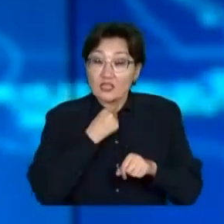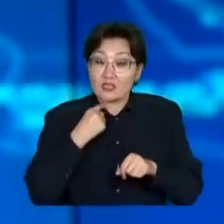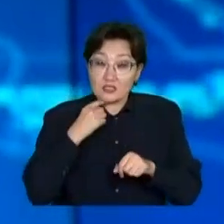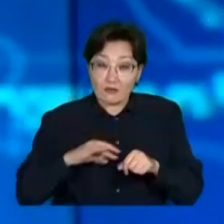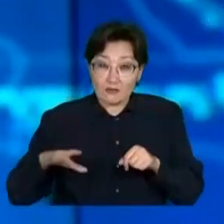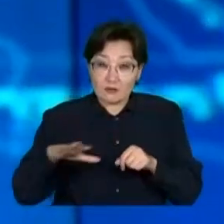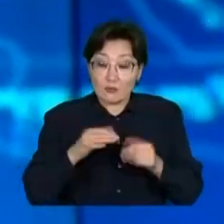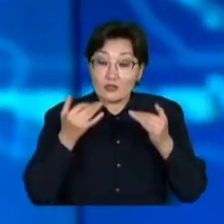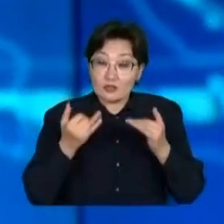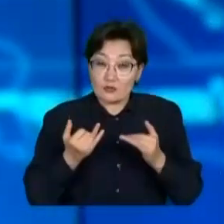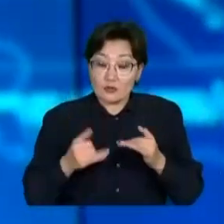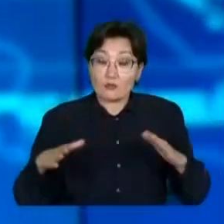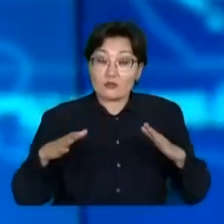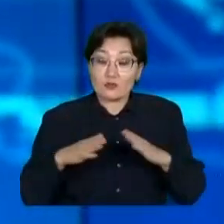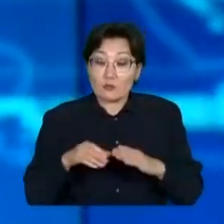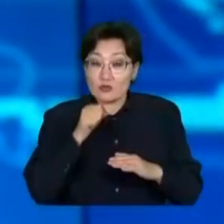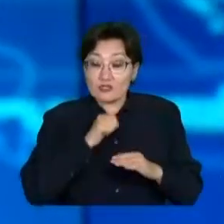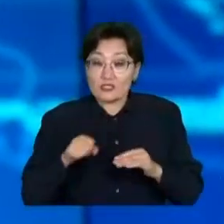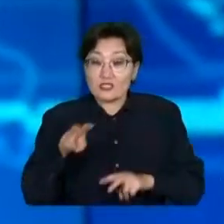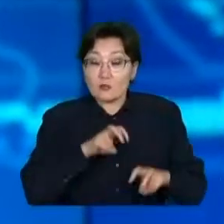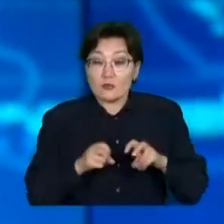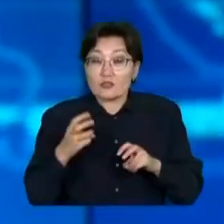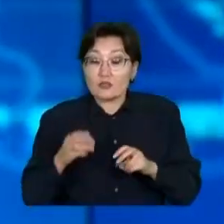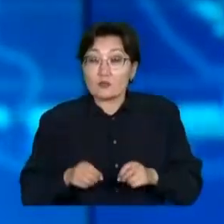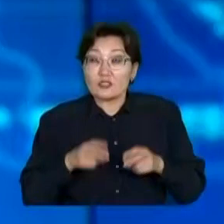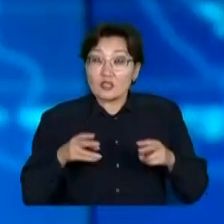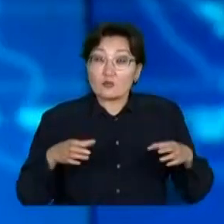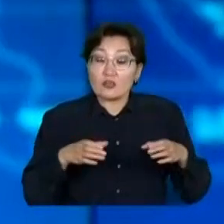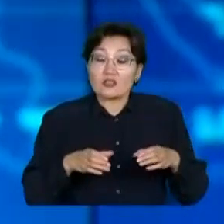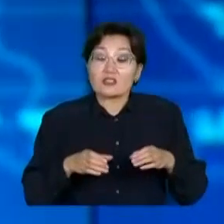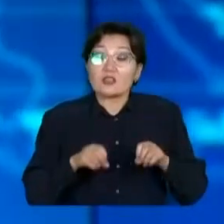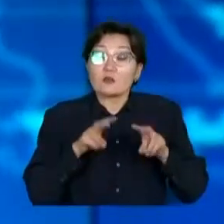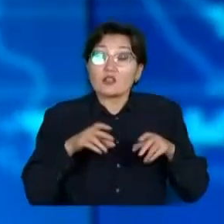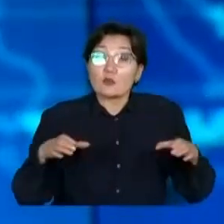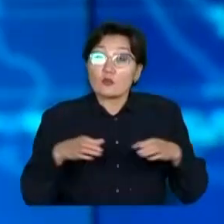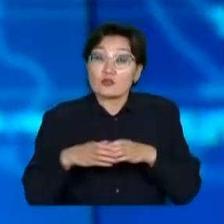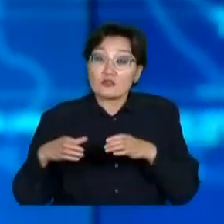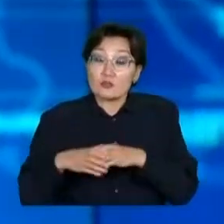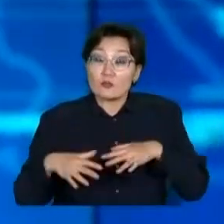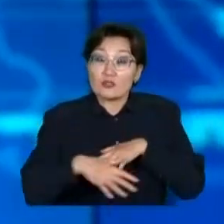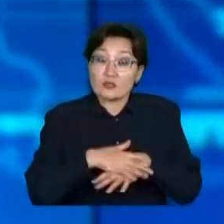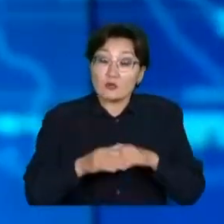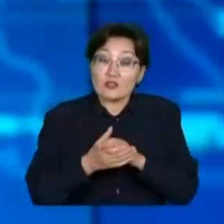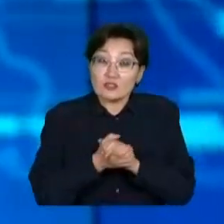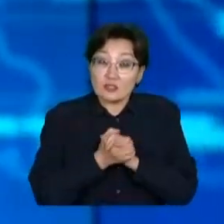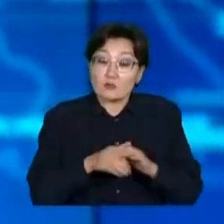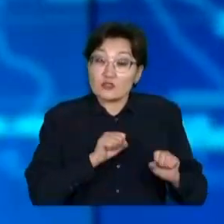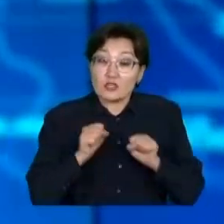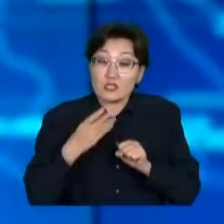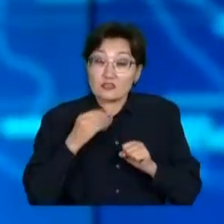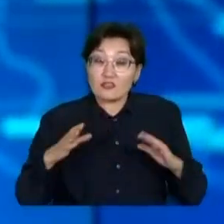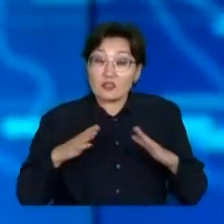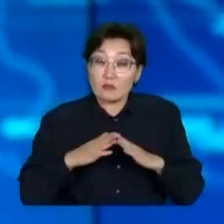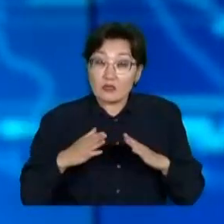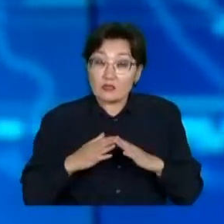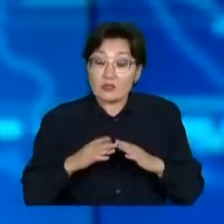района. Сейчас домушников ищут сразу несколько оперативных групп. А вот сельчане организовали дружины, чтобы защитить свои жилища.